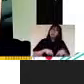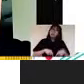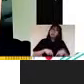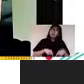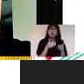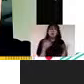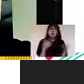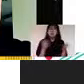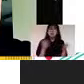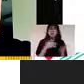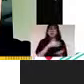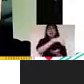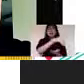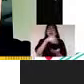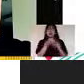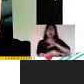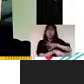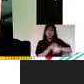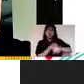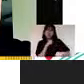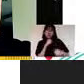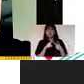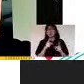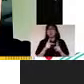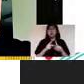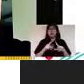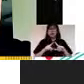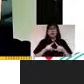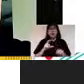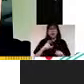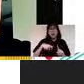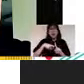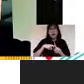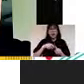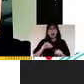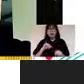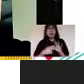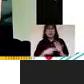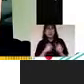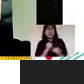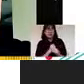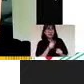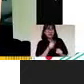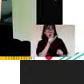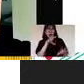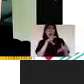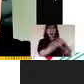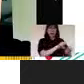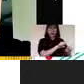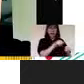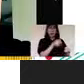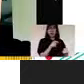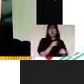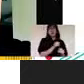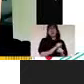kemudian hacking gitu, yang membahayakan masyarakat, membahayakan